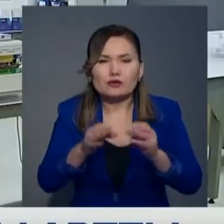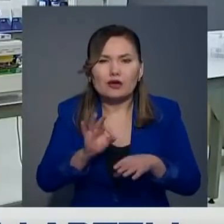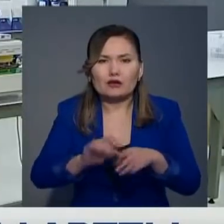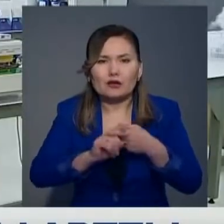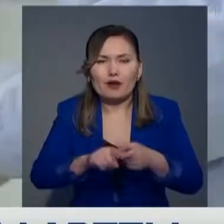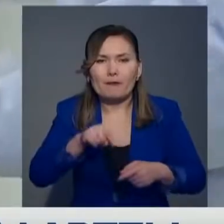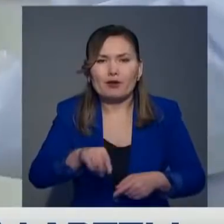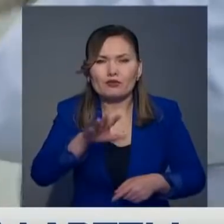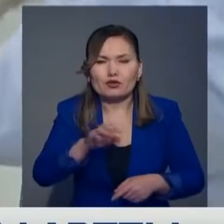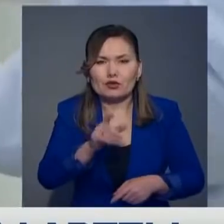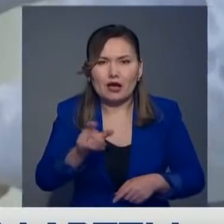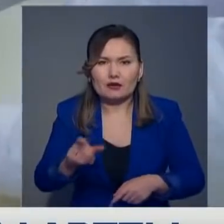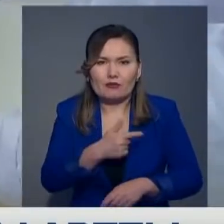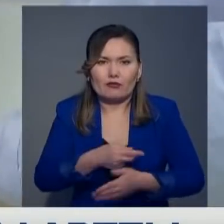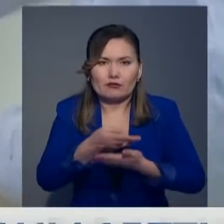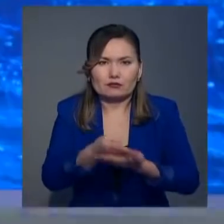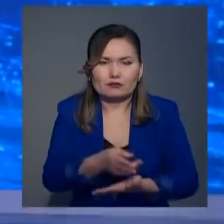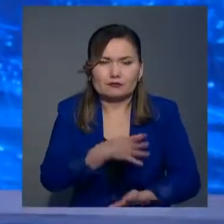1500 адамға жуықтады.